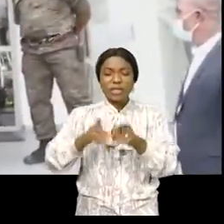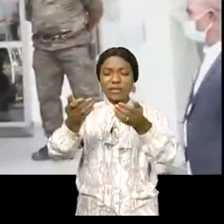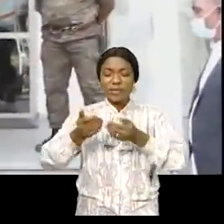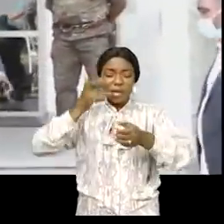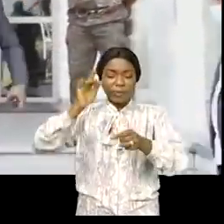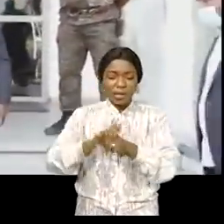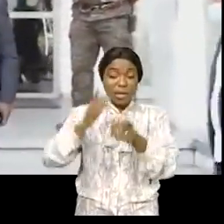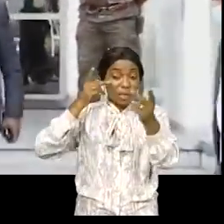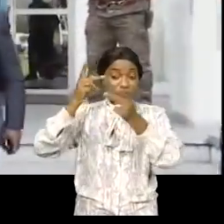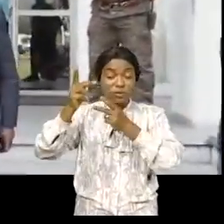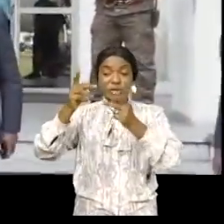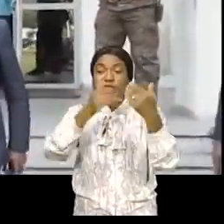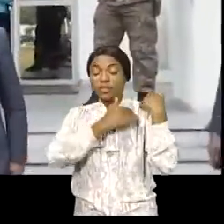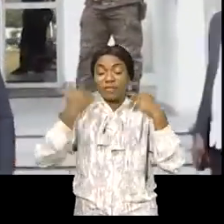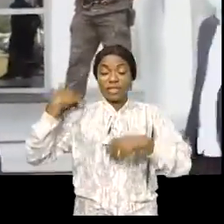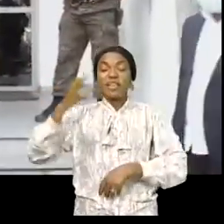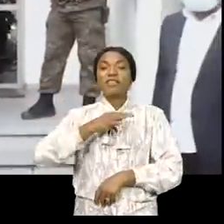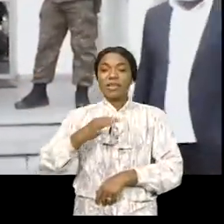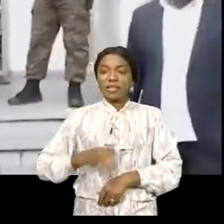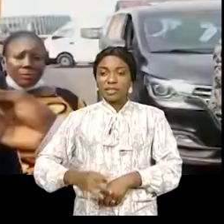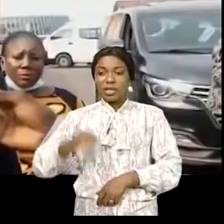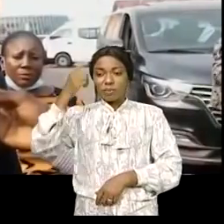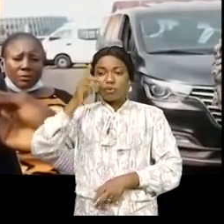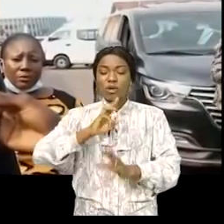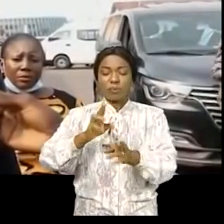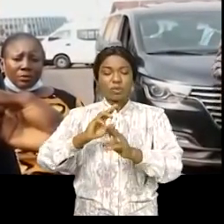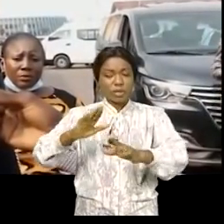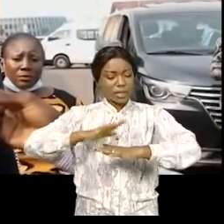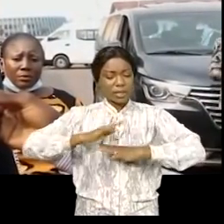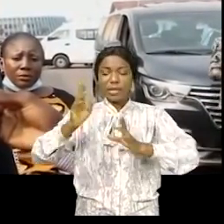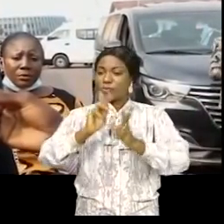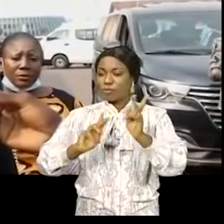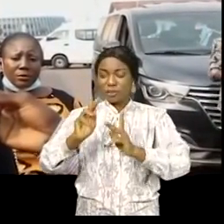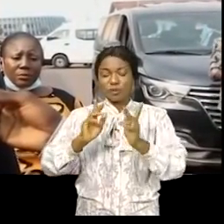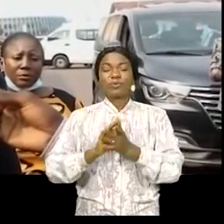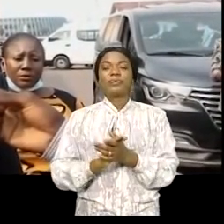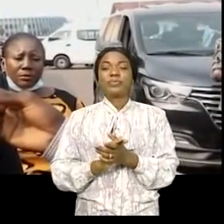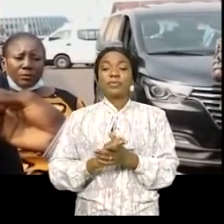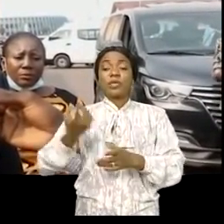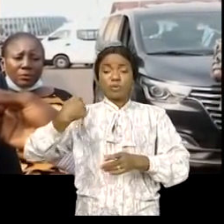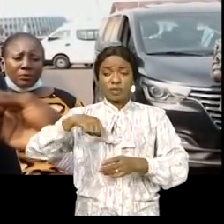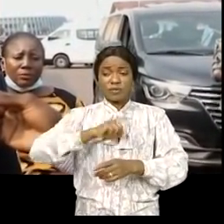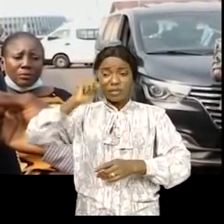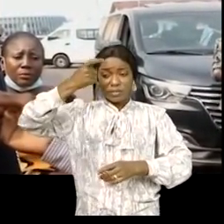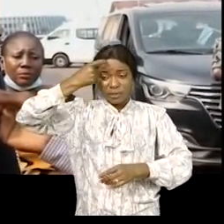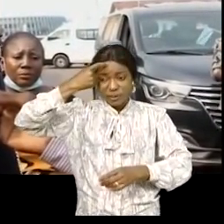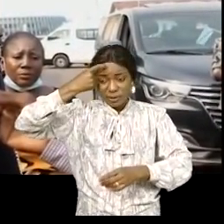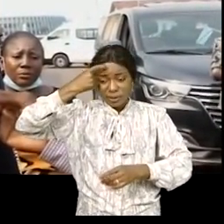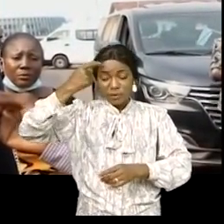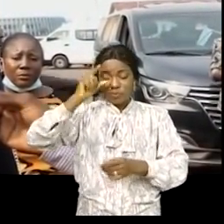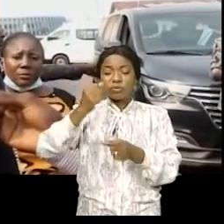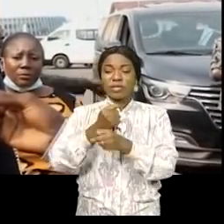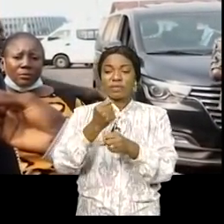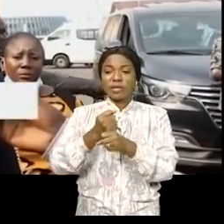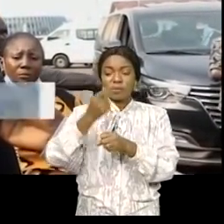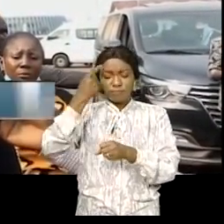l'État Félix-Antoine Tshisekedi Tshilombo, celui de répondre aux attentes de la population. Nous avons le devoir de travailler pour la population et non pas